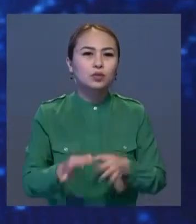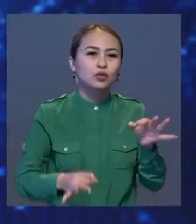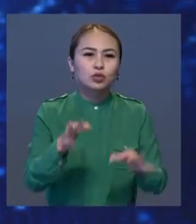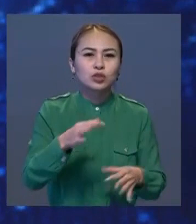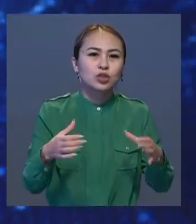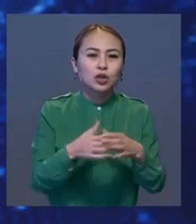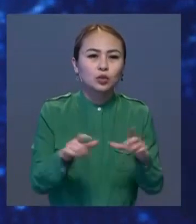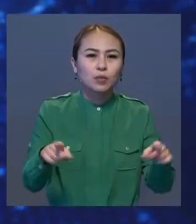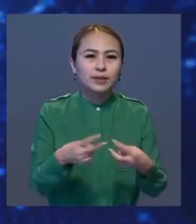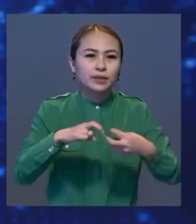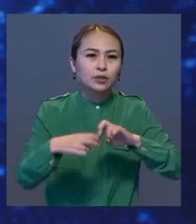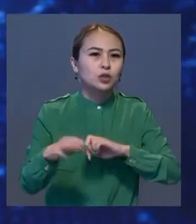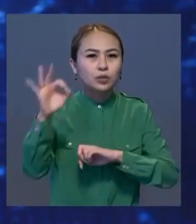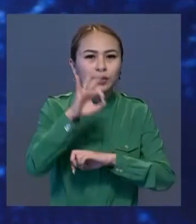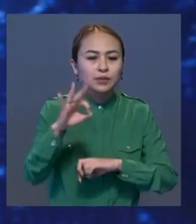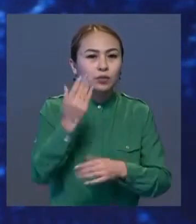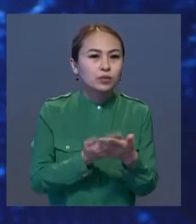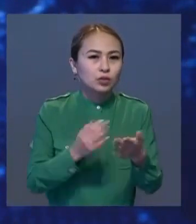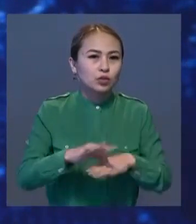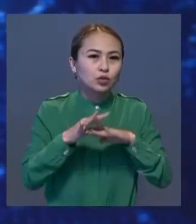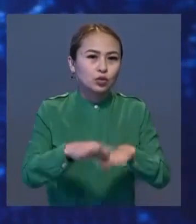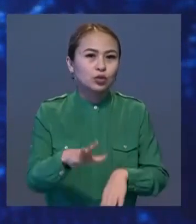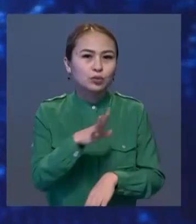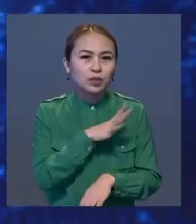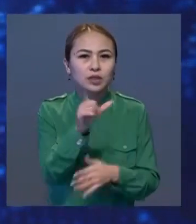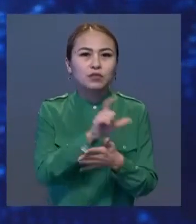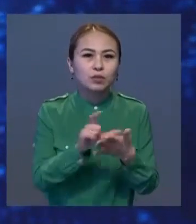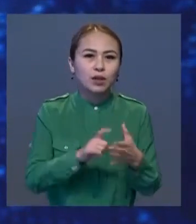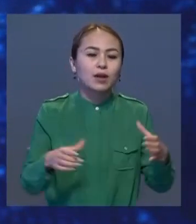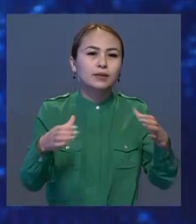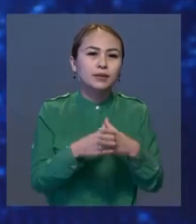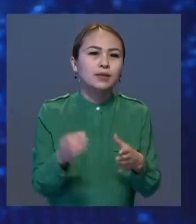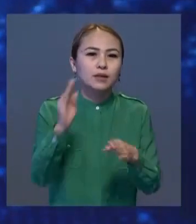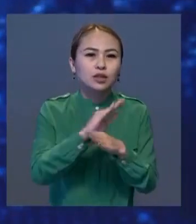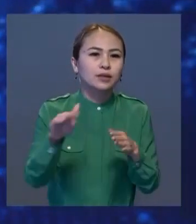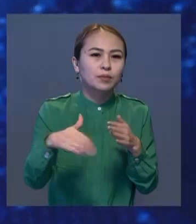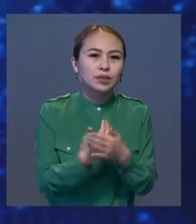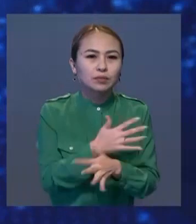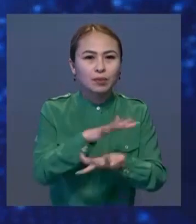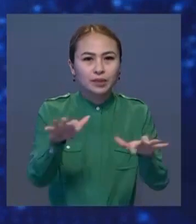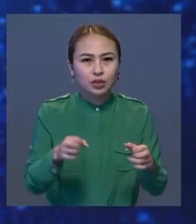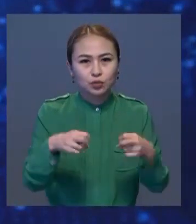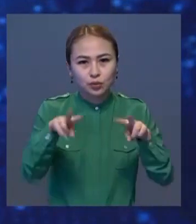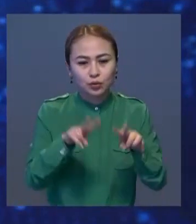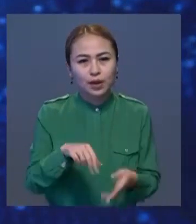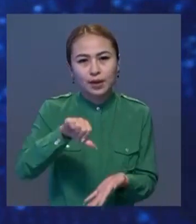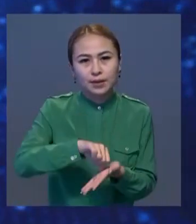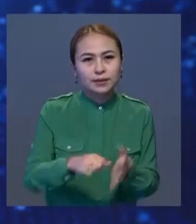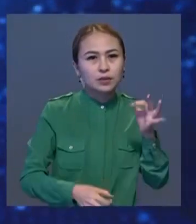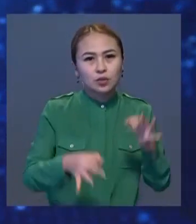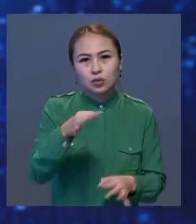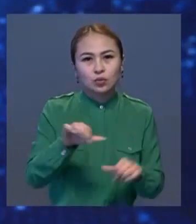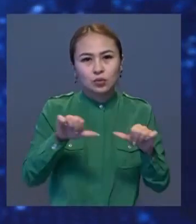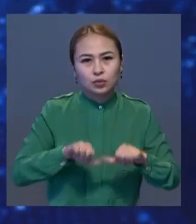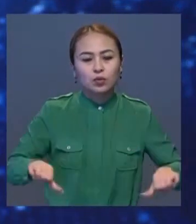Тоқаев сот жүйесін жаңғырту мәселелері жөнінде кеңес өткізді. Жүргізіліп жатқан реформалар аталған салаға жаңадан білікті мамандарды жұмылдыруға,